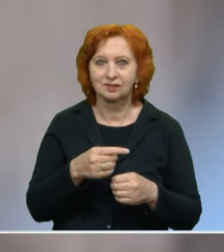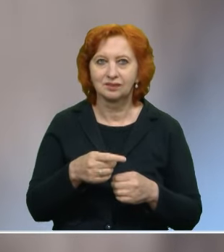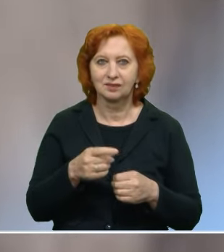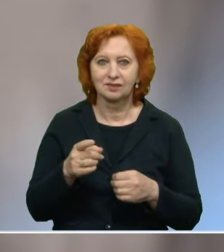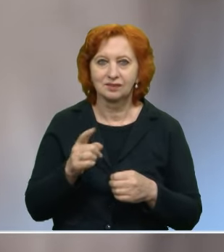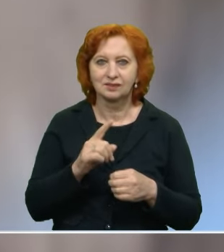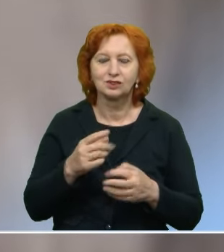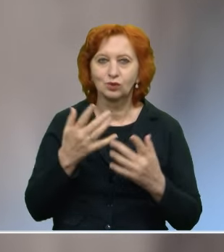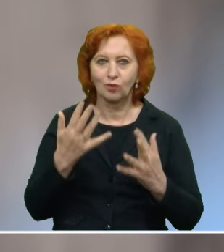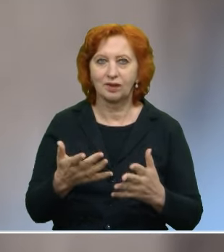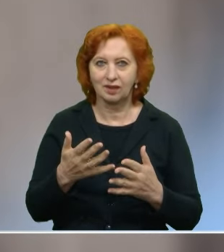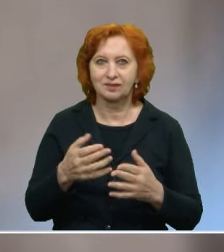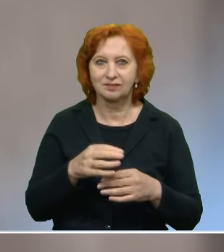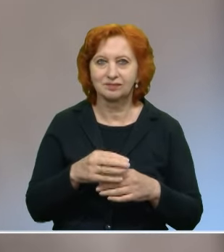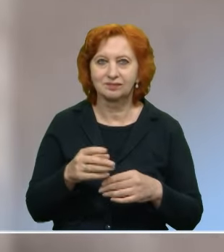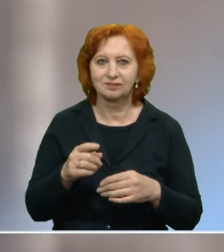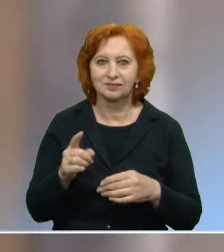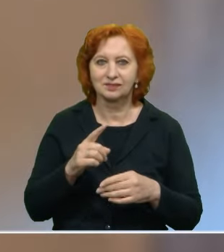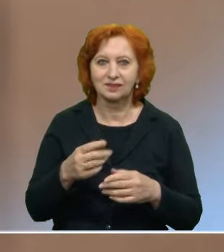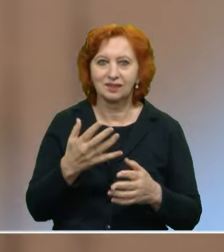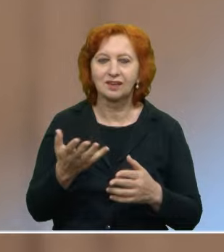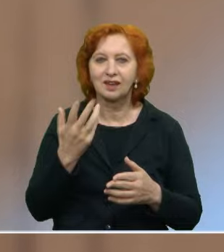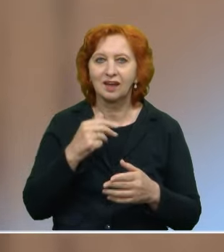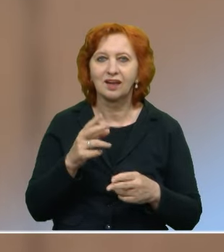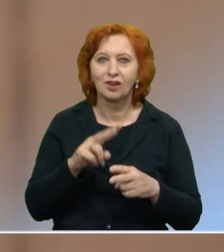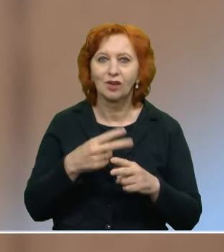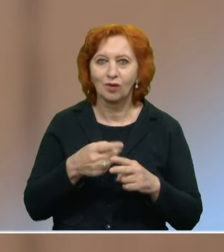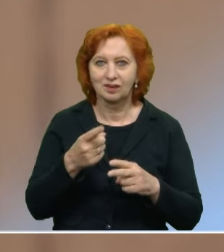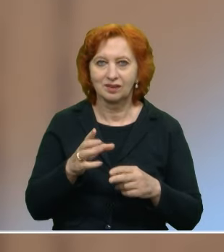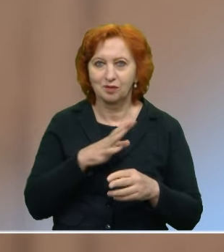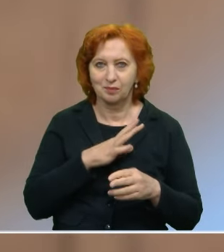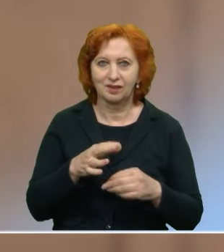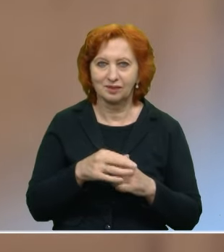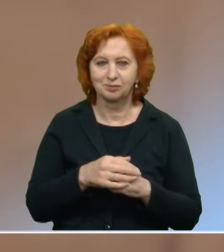Да. И сколько ему? Когда его привезли?